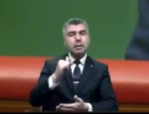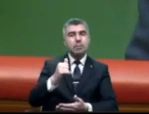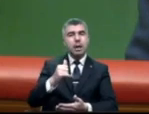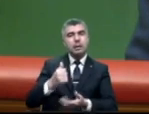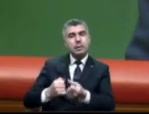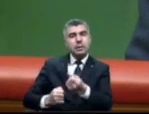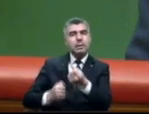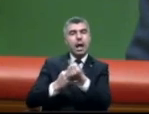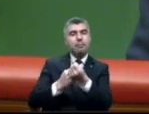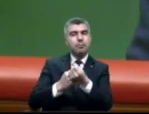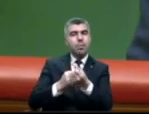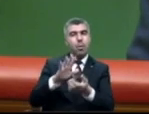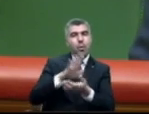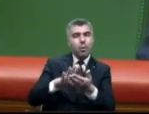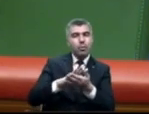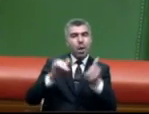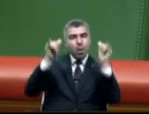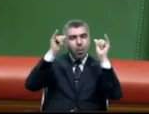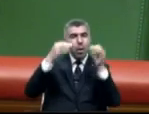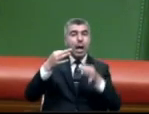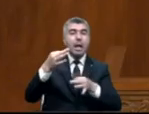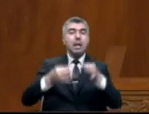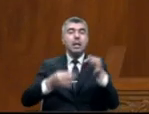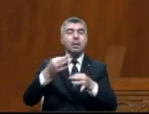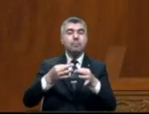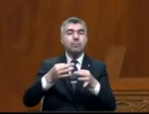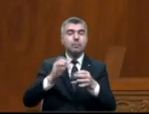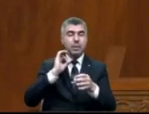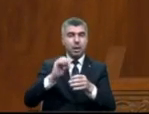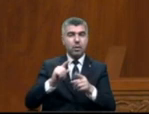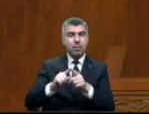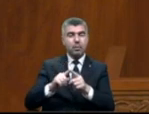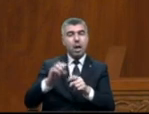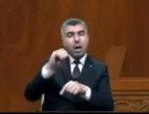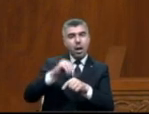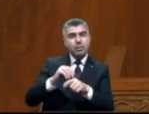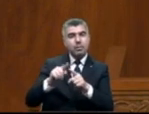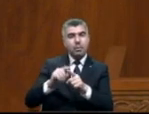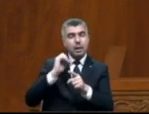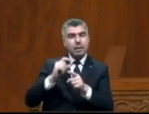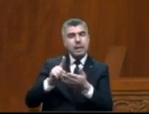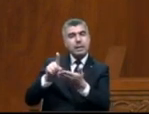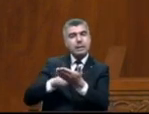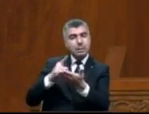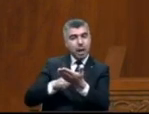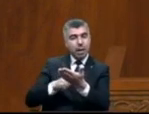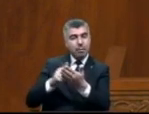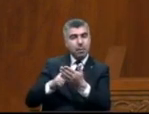وتوزيع الأعلاف المركبة لمنتجي الأبقار الحلوب، دعم استيراد الحليب المجفف والزبدة لصناعة